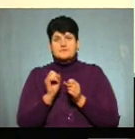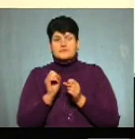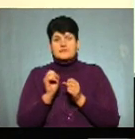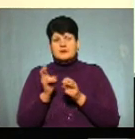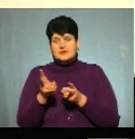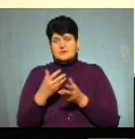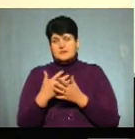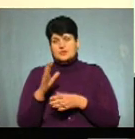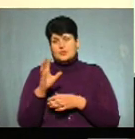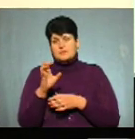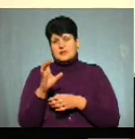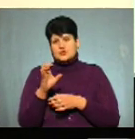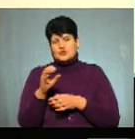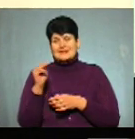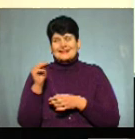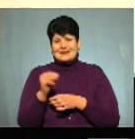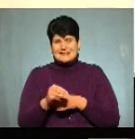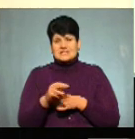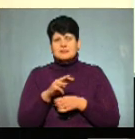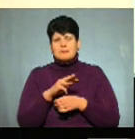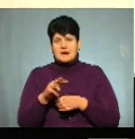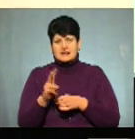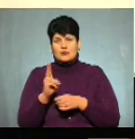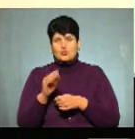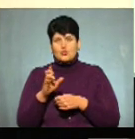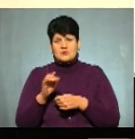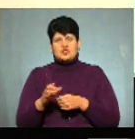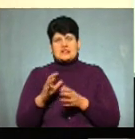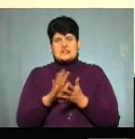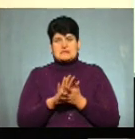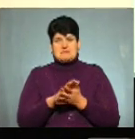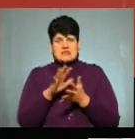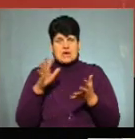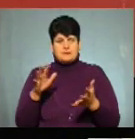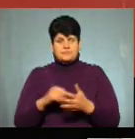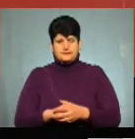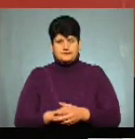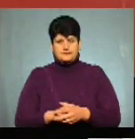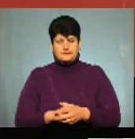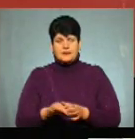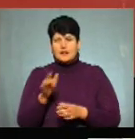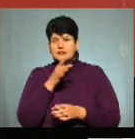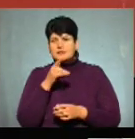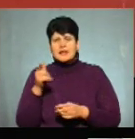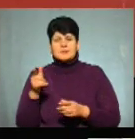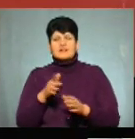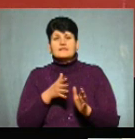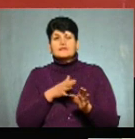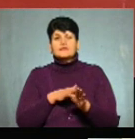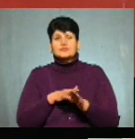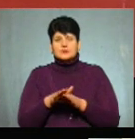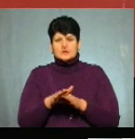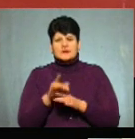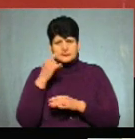біля 500 тисяч метрів кубічних сміття. Щодо термінів реалізації, чи